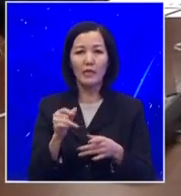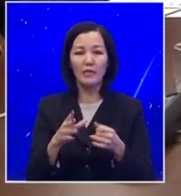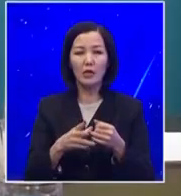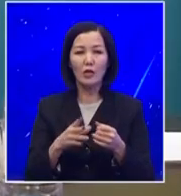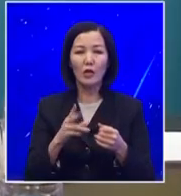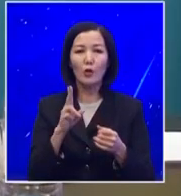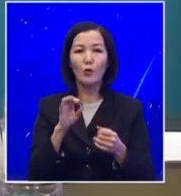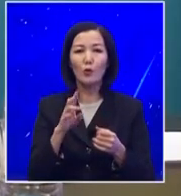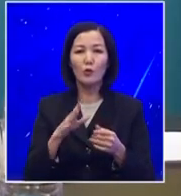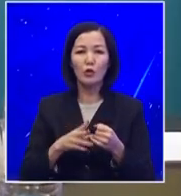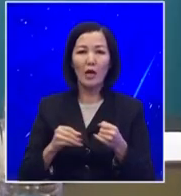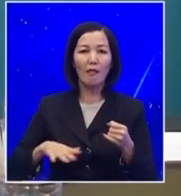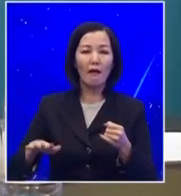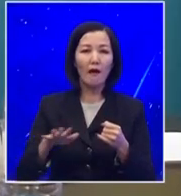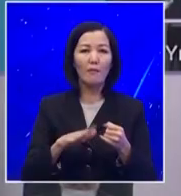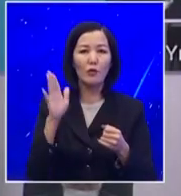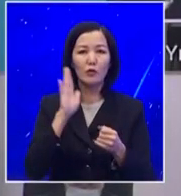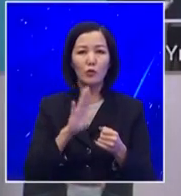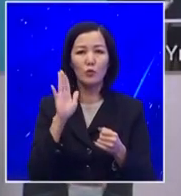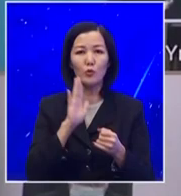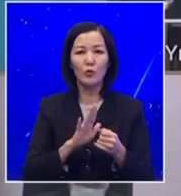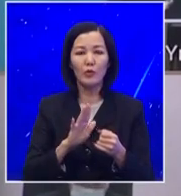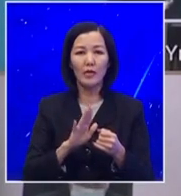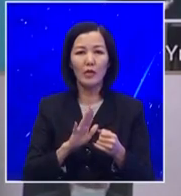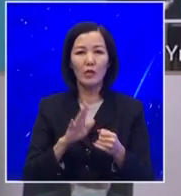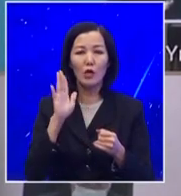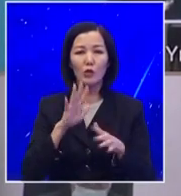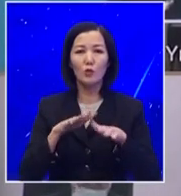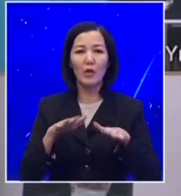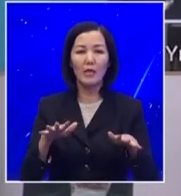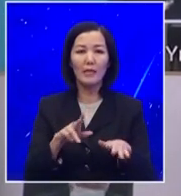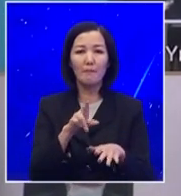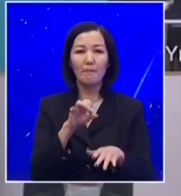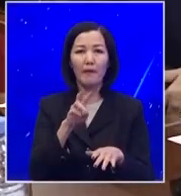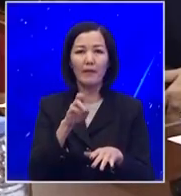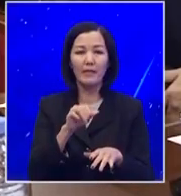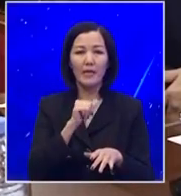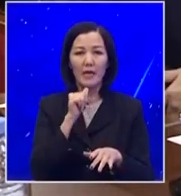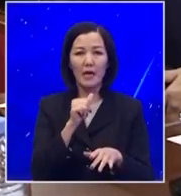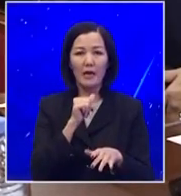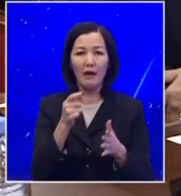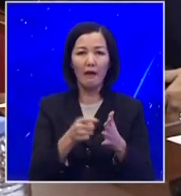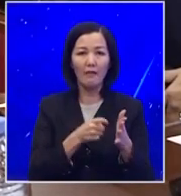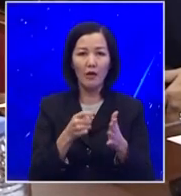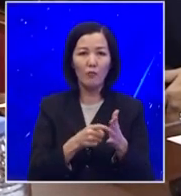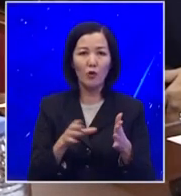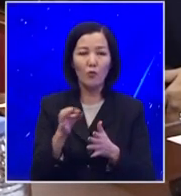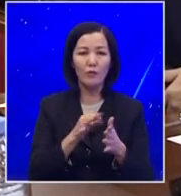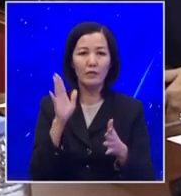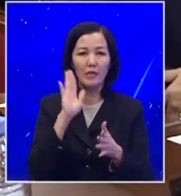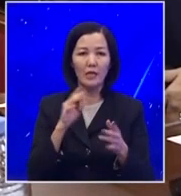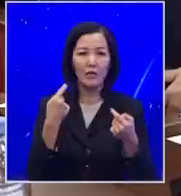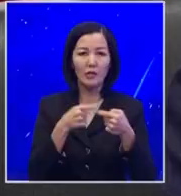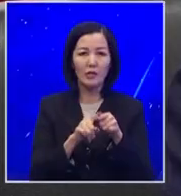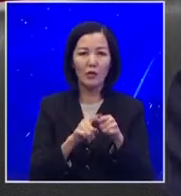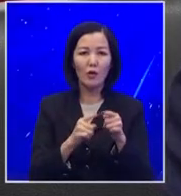күріш алқабы. Яғни жаппай су жаю әдісімен суарылады. Павлодар, Қарағанды, Ақмола облысында ылғал үнемдеу технологияларын пайдалану